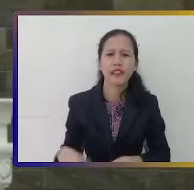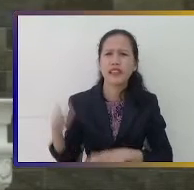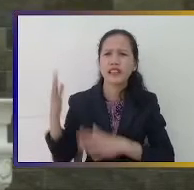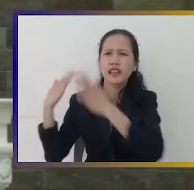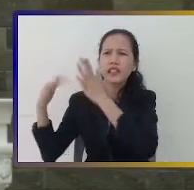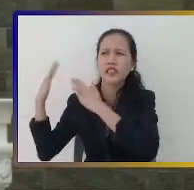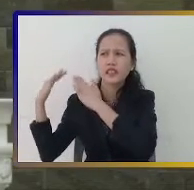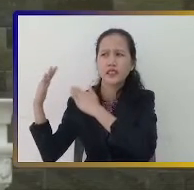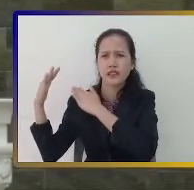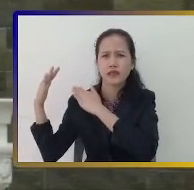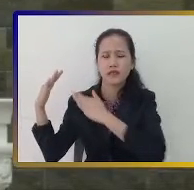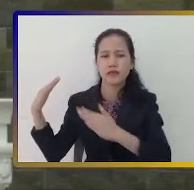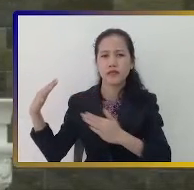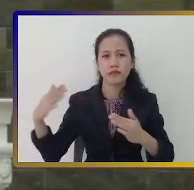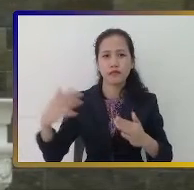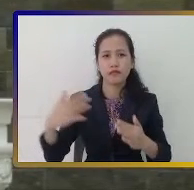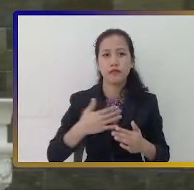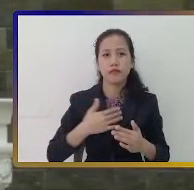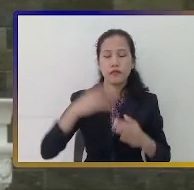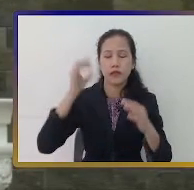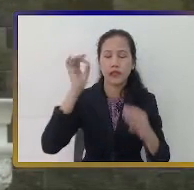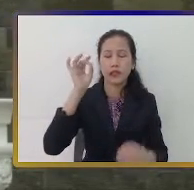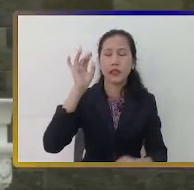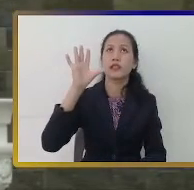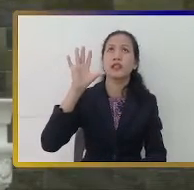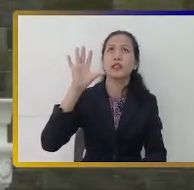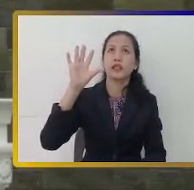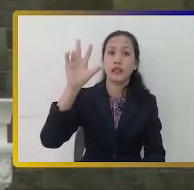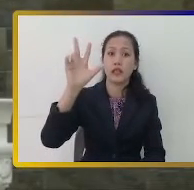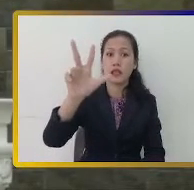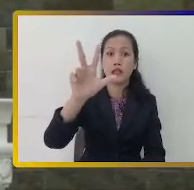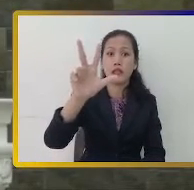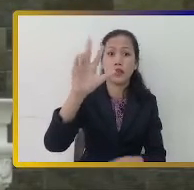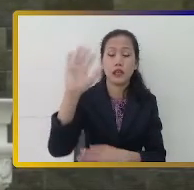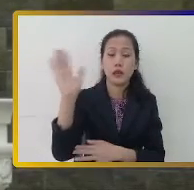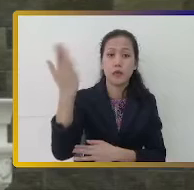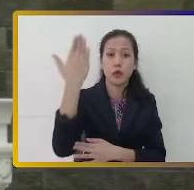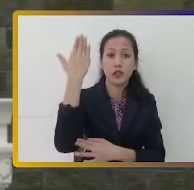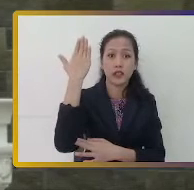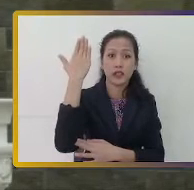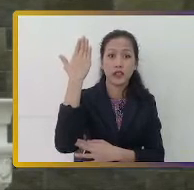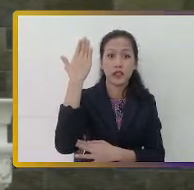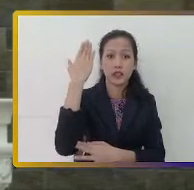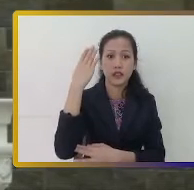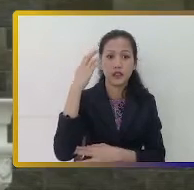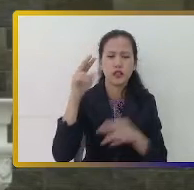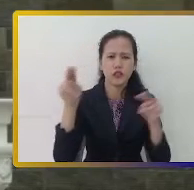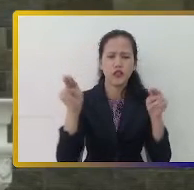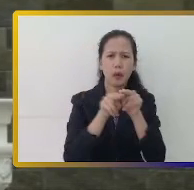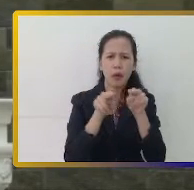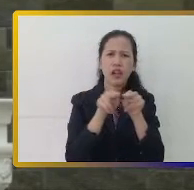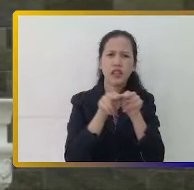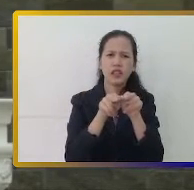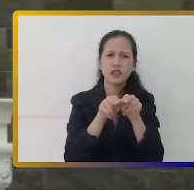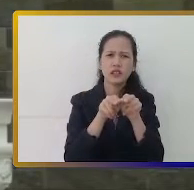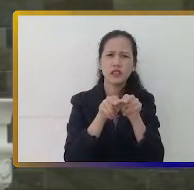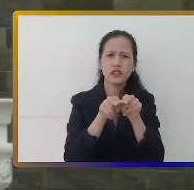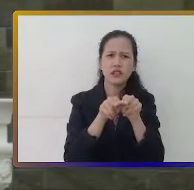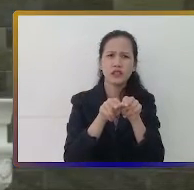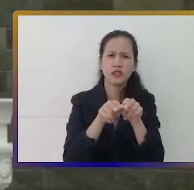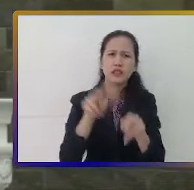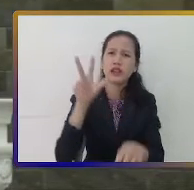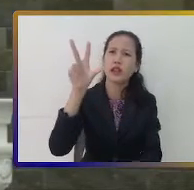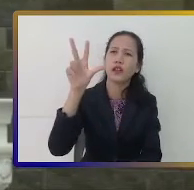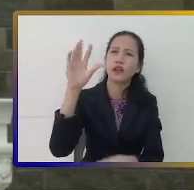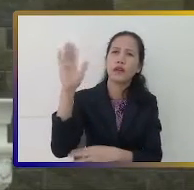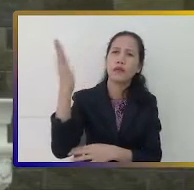po, ako po yung nagigising na alas-stress. Normal na po yan yung paggising ko po na alas-stress na madaling araw para i-relieve yung aking sarili